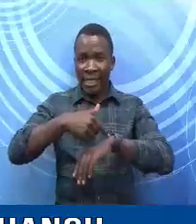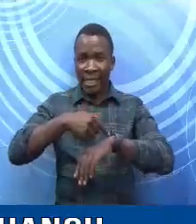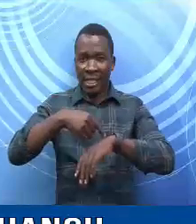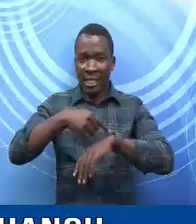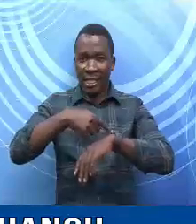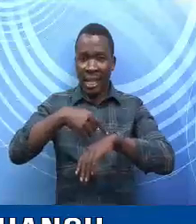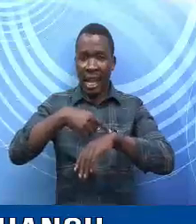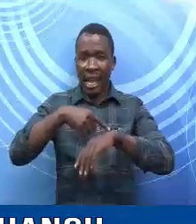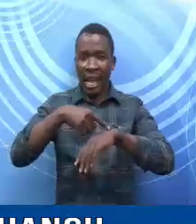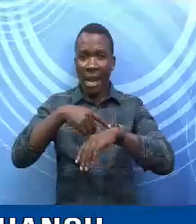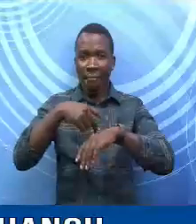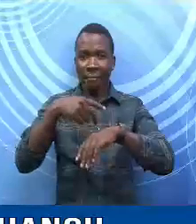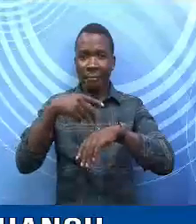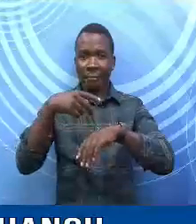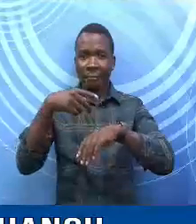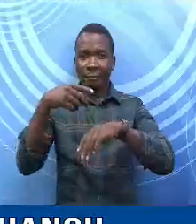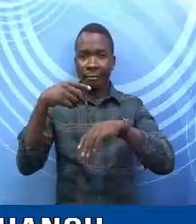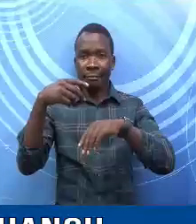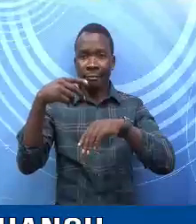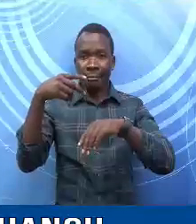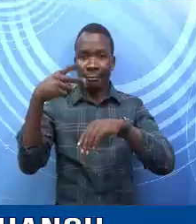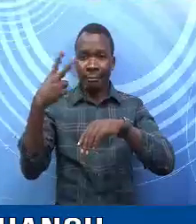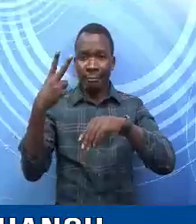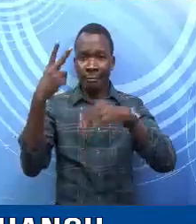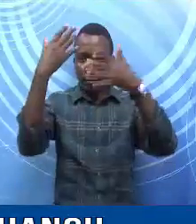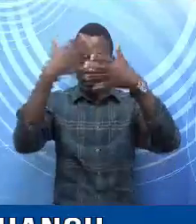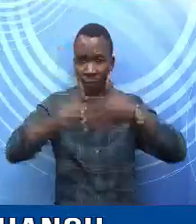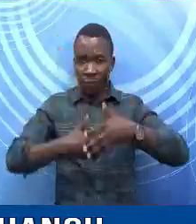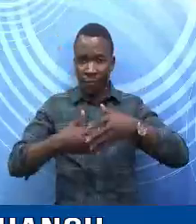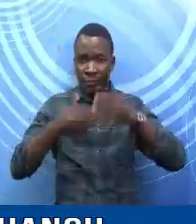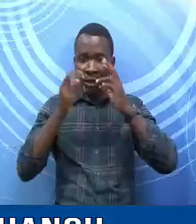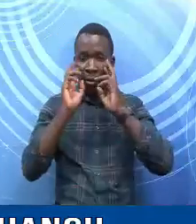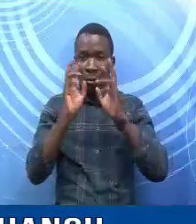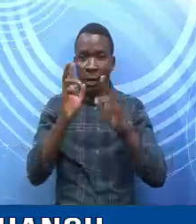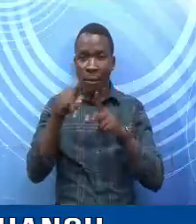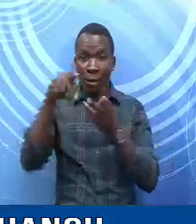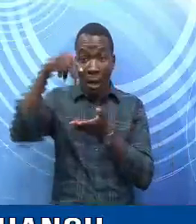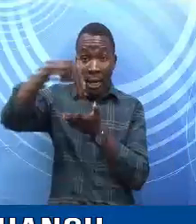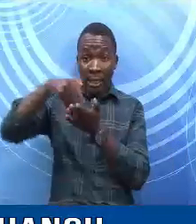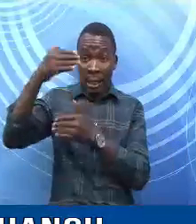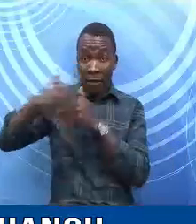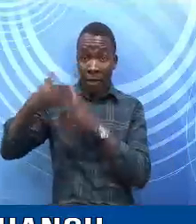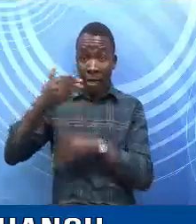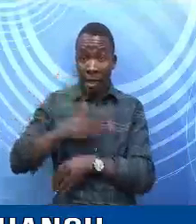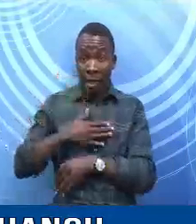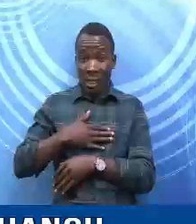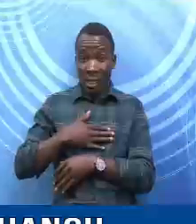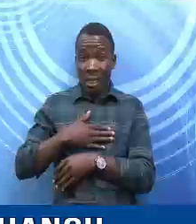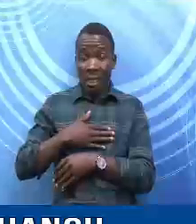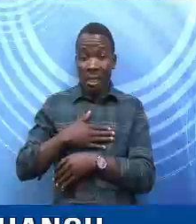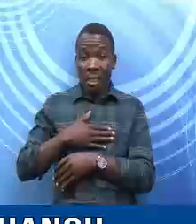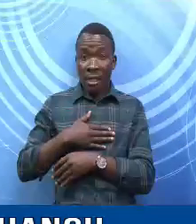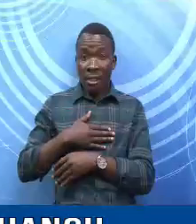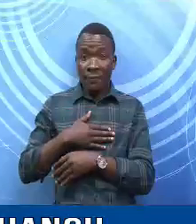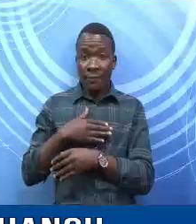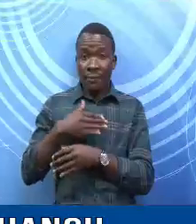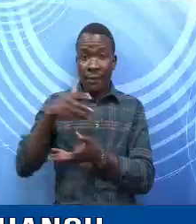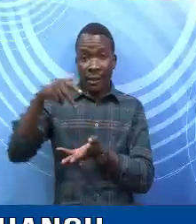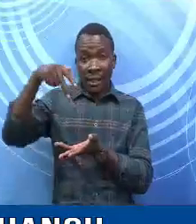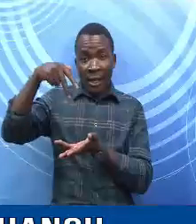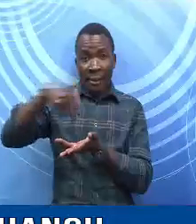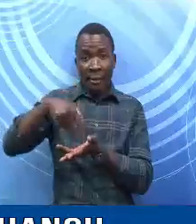munani nibwo nagiye kubona mbona abantu bampagaze hejuru bari babiri, ariko numvaga